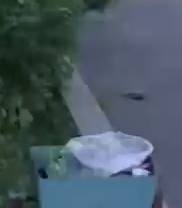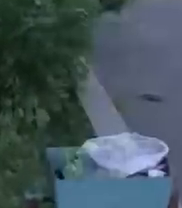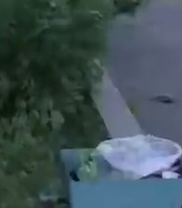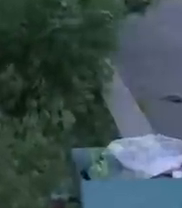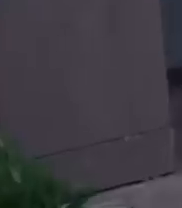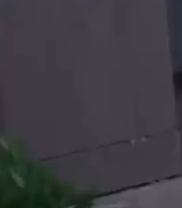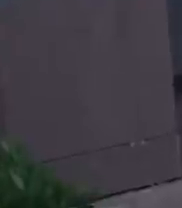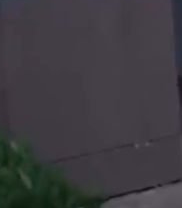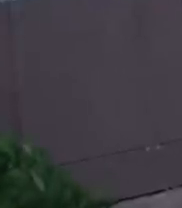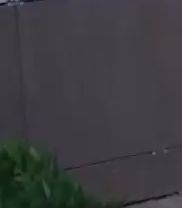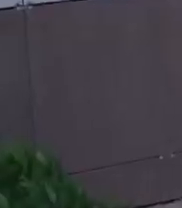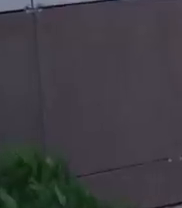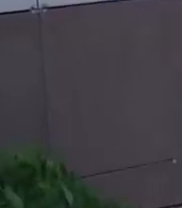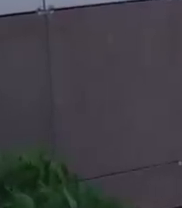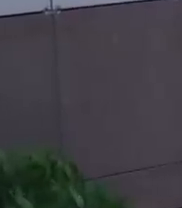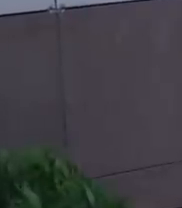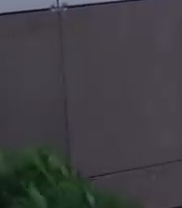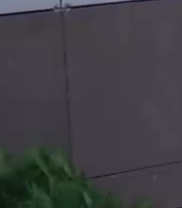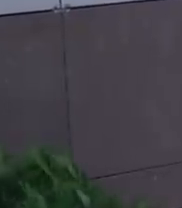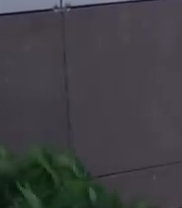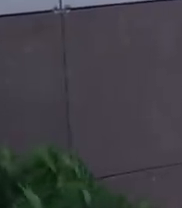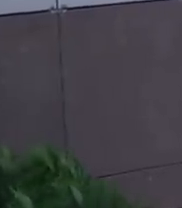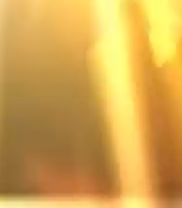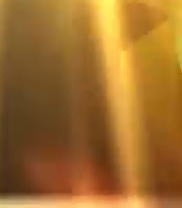Жайық Құрманбаев, Жетісу арнасы, Көксу ауданынан.